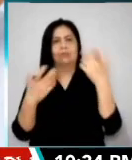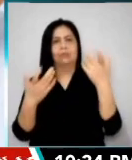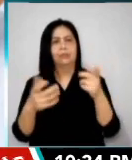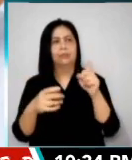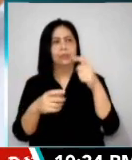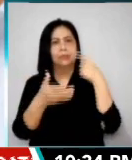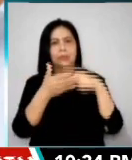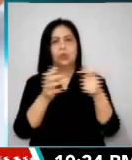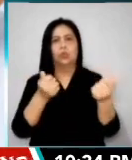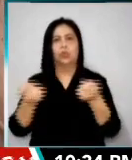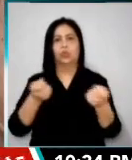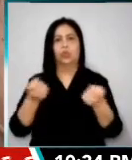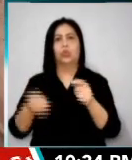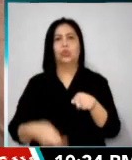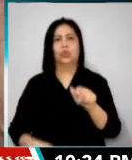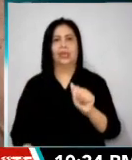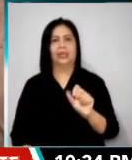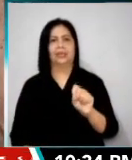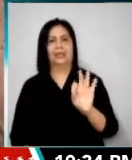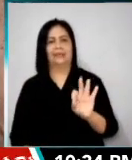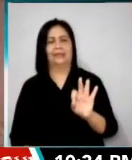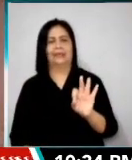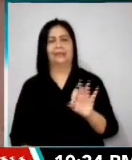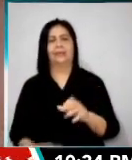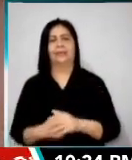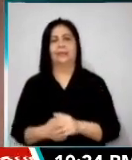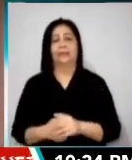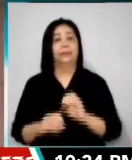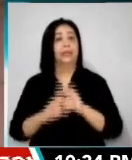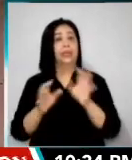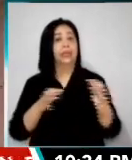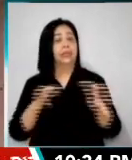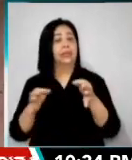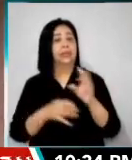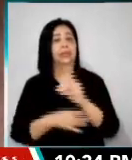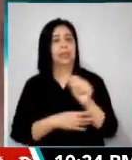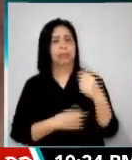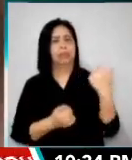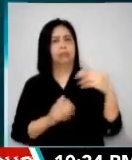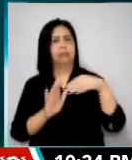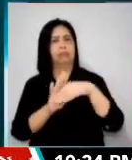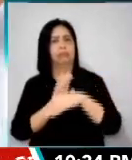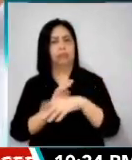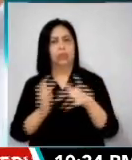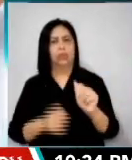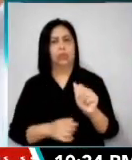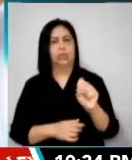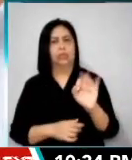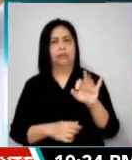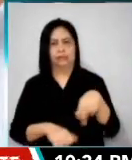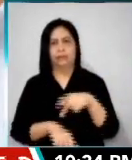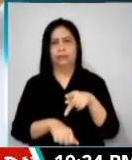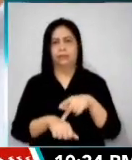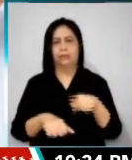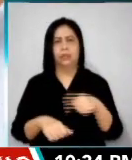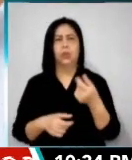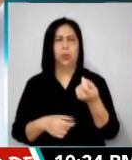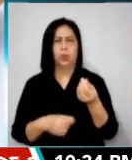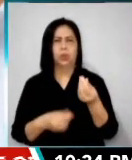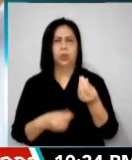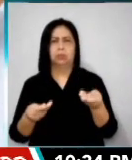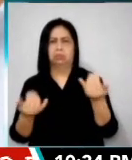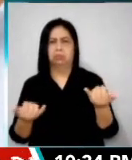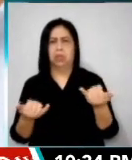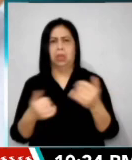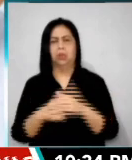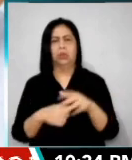yung ASF ang todo. Nilinaw naman ng DA na bumababa na ang kaso ng ASF sa bansa. Konti na lang naman na dito sa